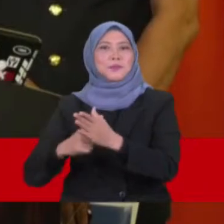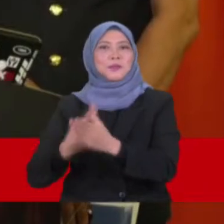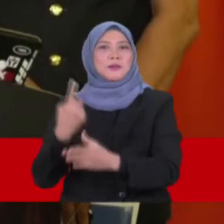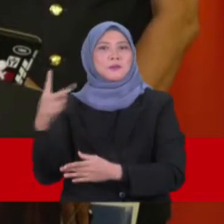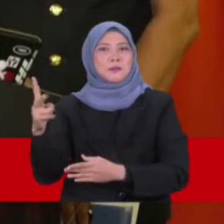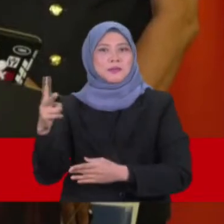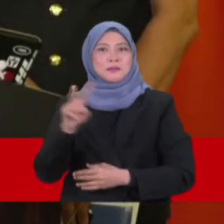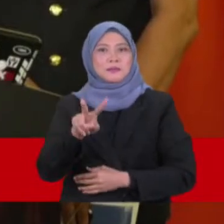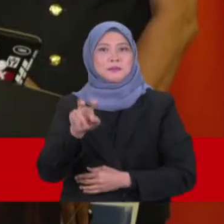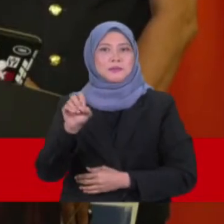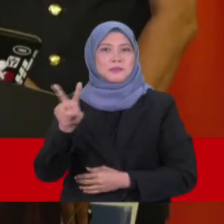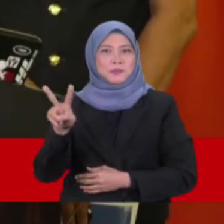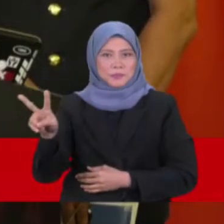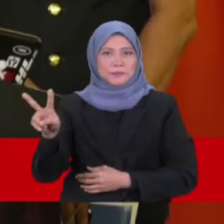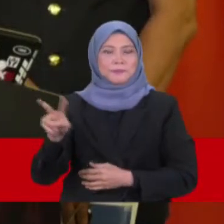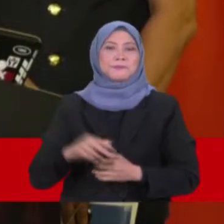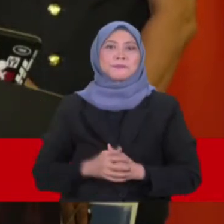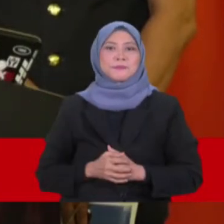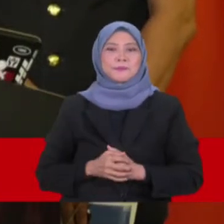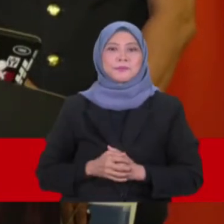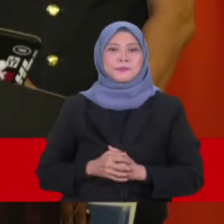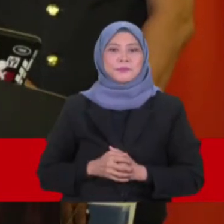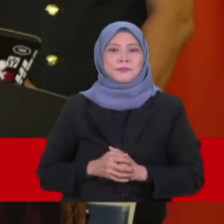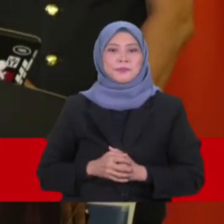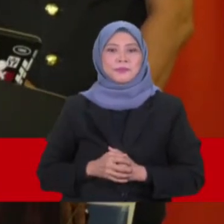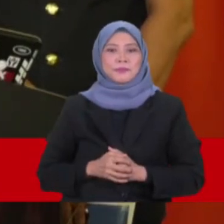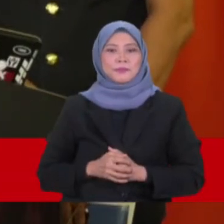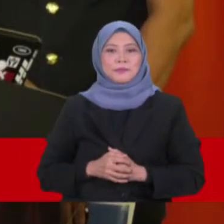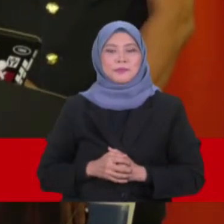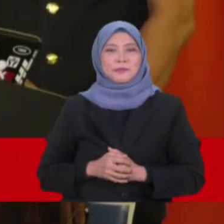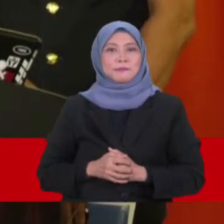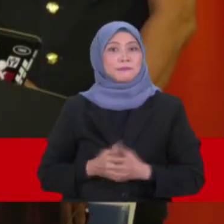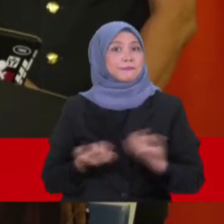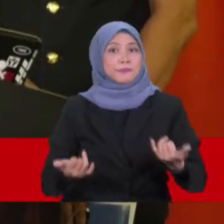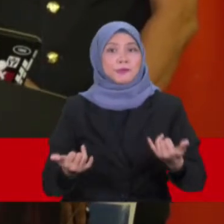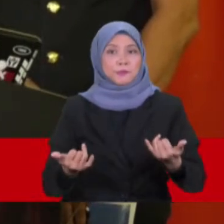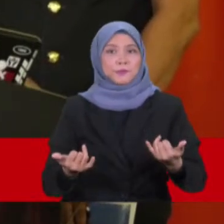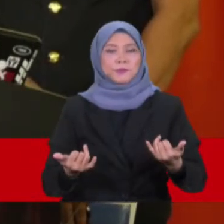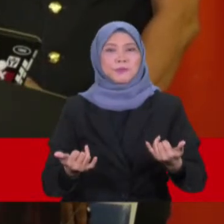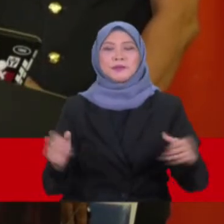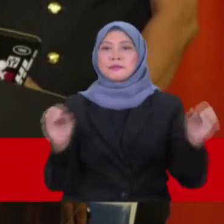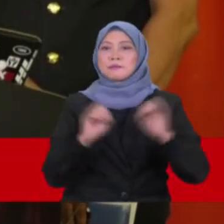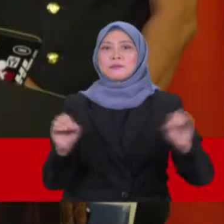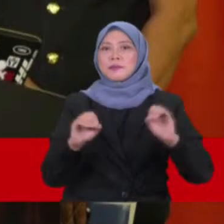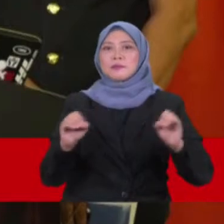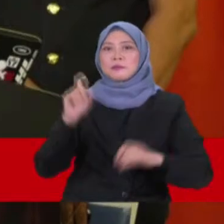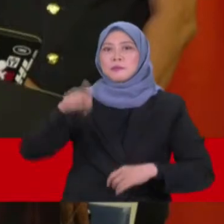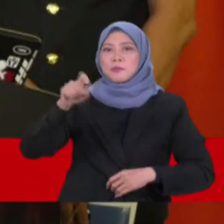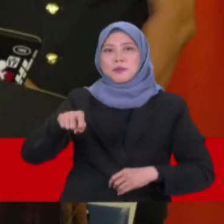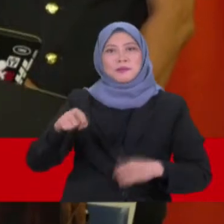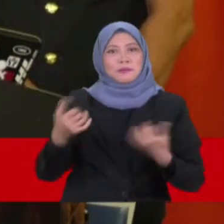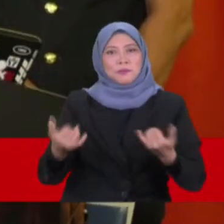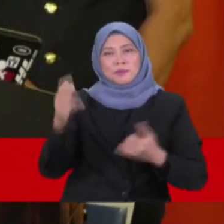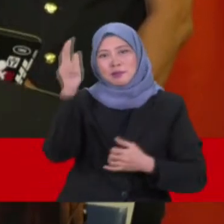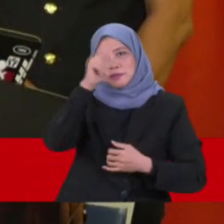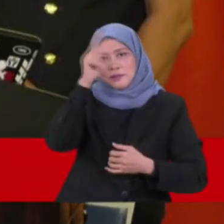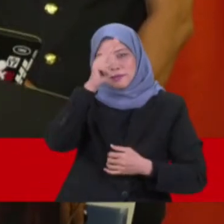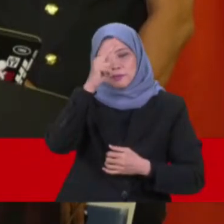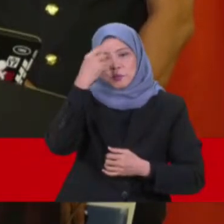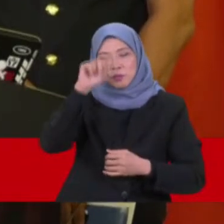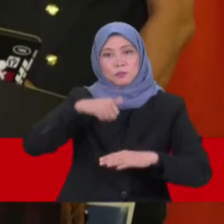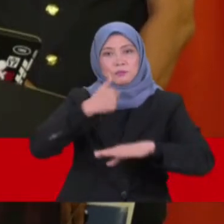Disember 2022 ini. Justru itu, buat masa ini tiada keperluan untuk kerajaan